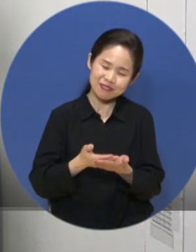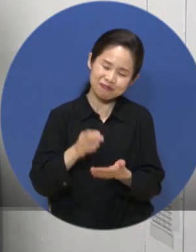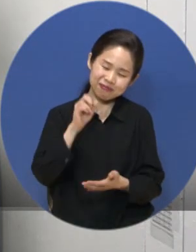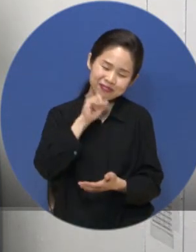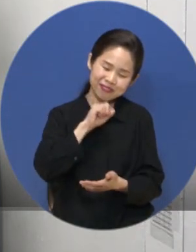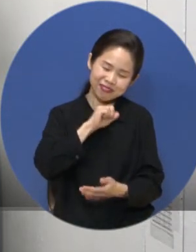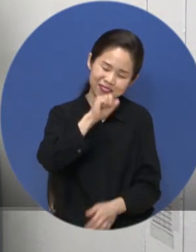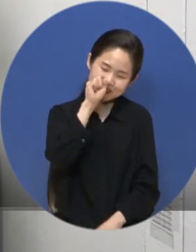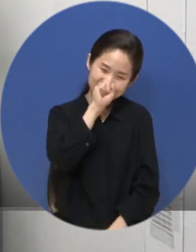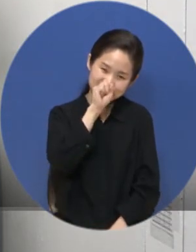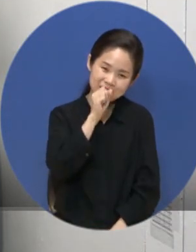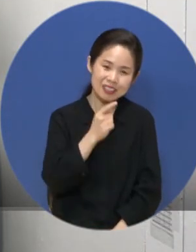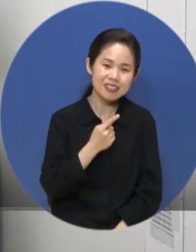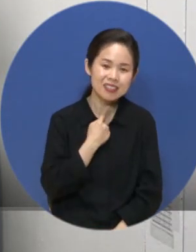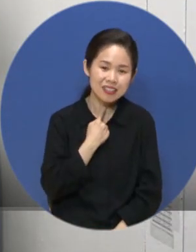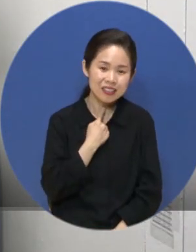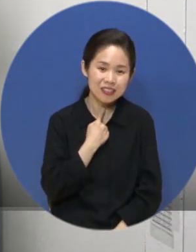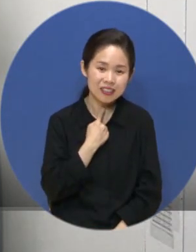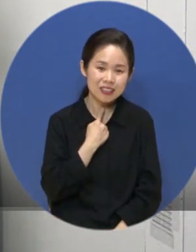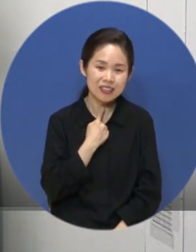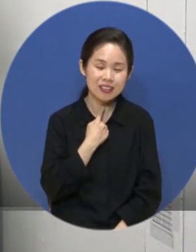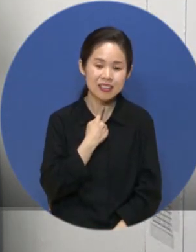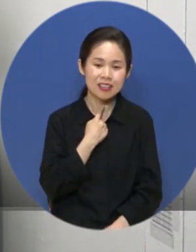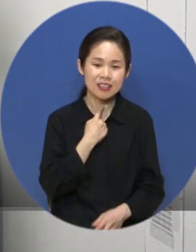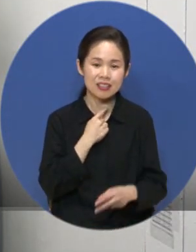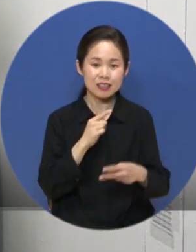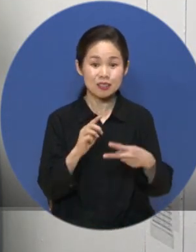좋아했어요. 그러다가